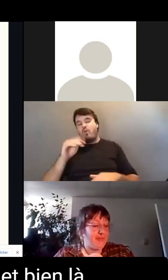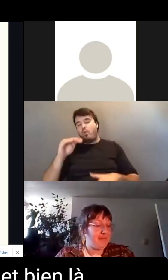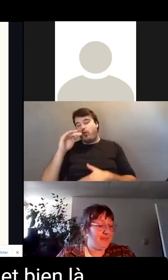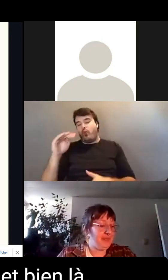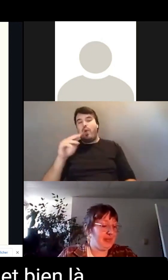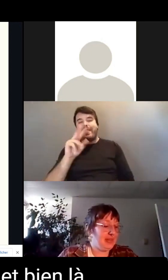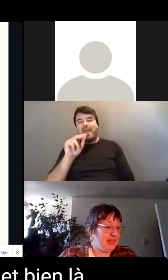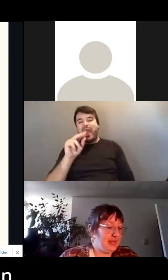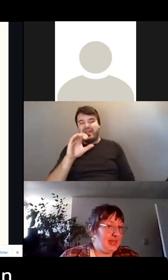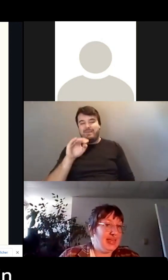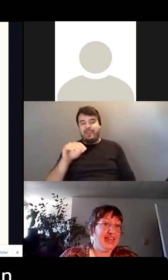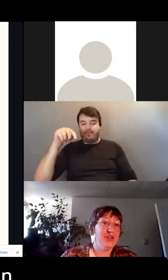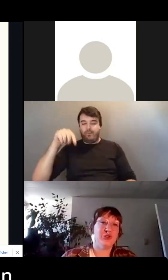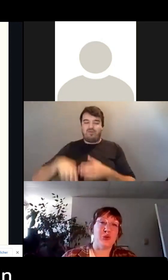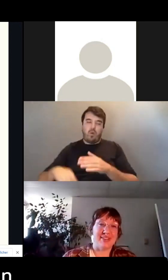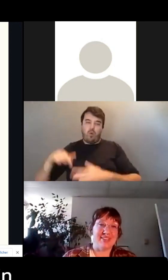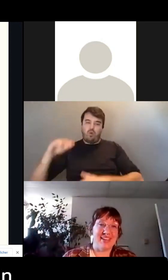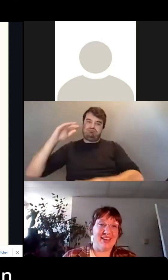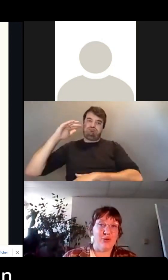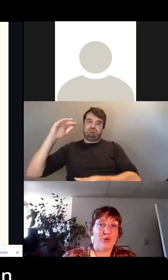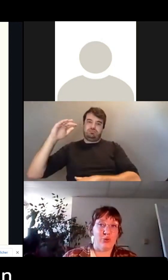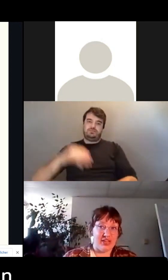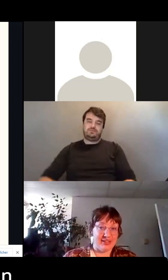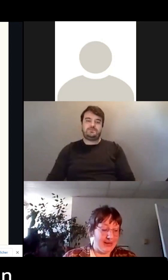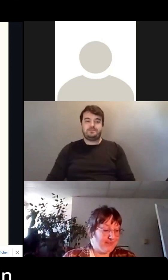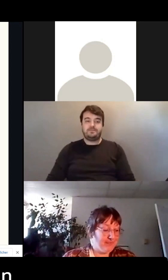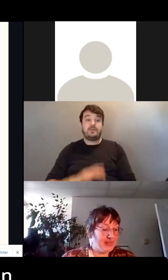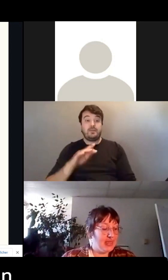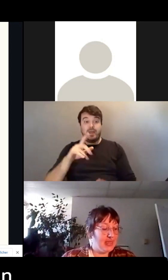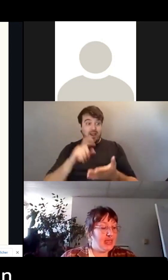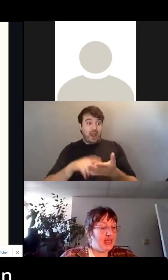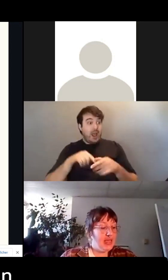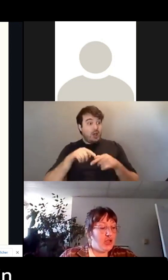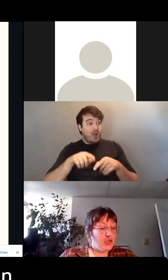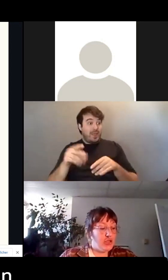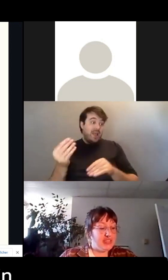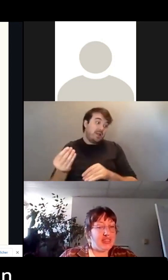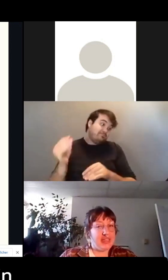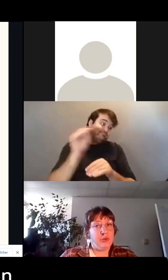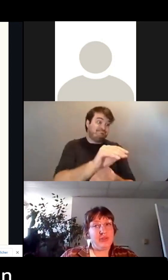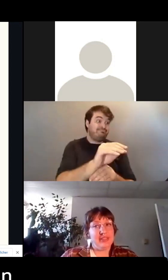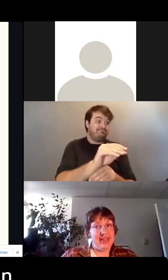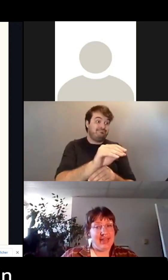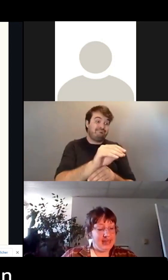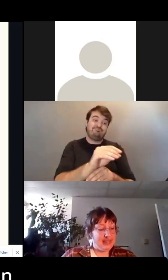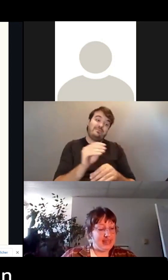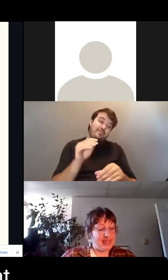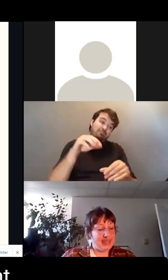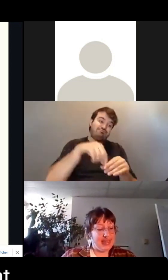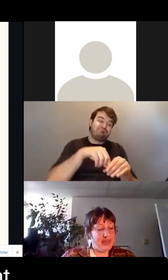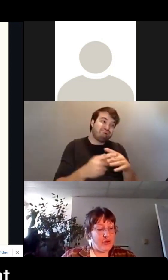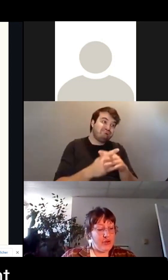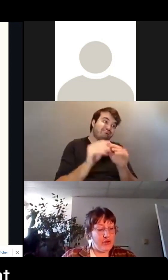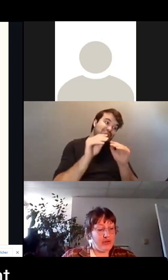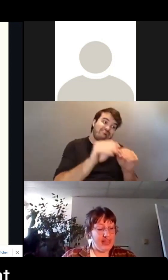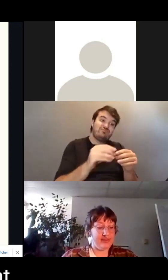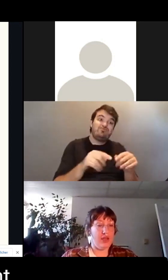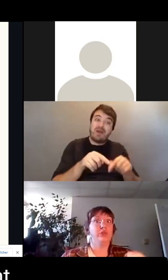profondeur. Et lorsqu'on l'intègre au jardin, le scénario idéal, ça